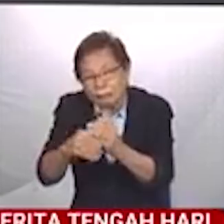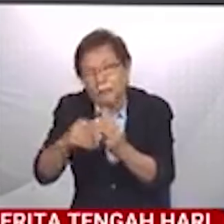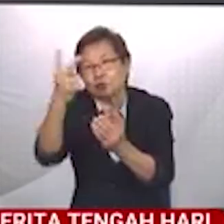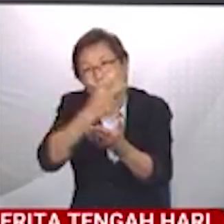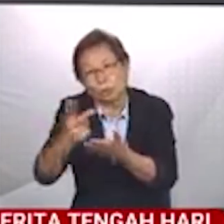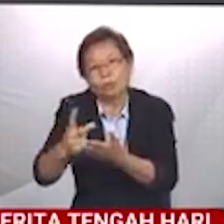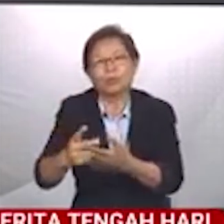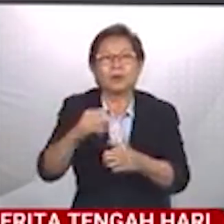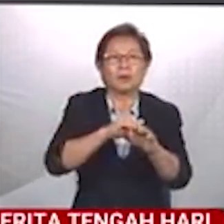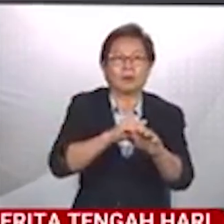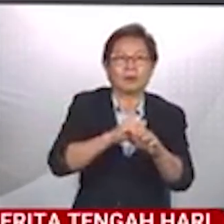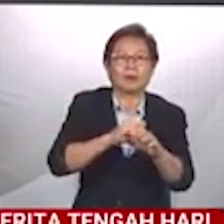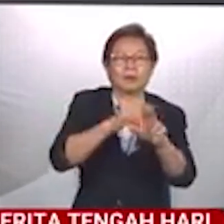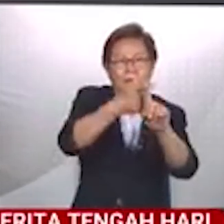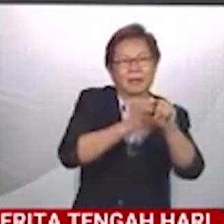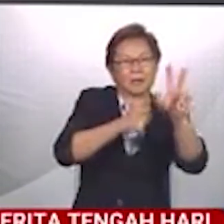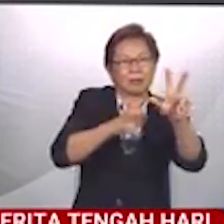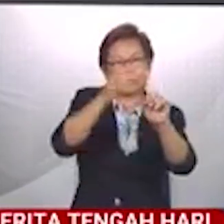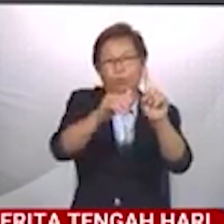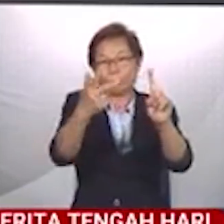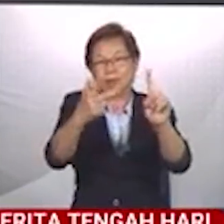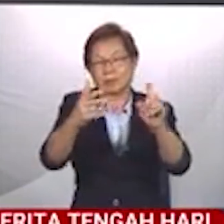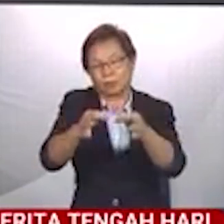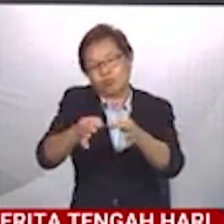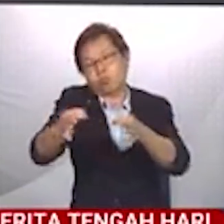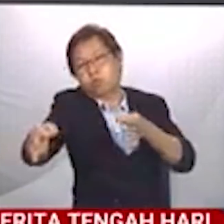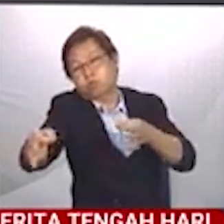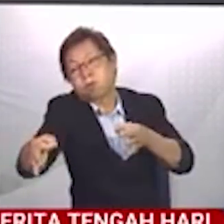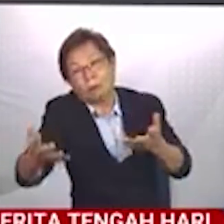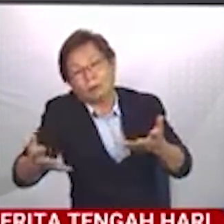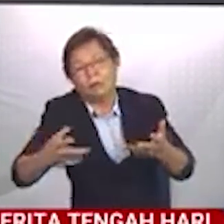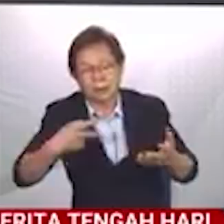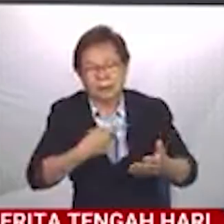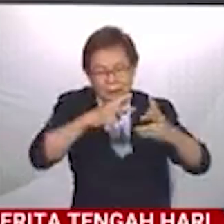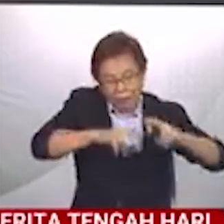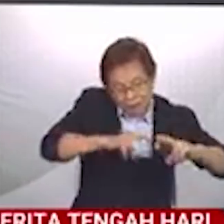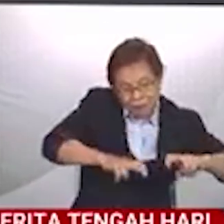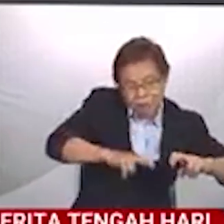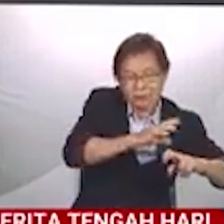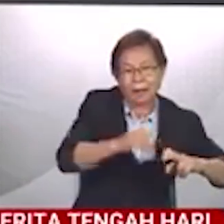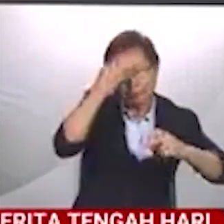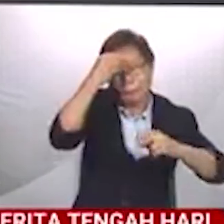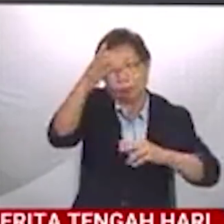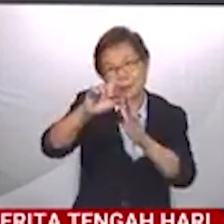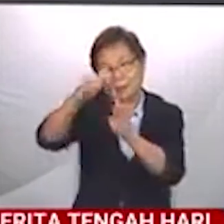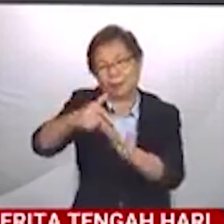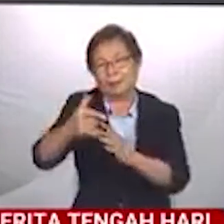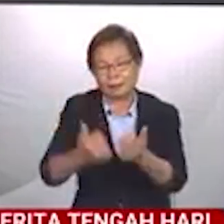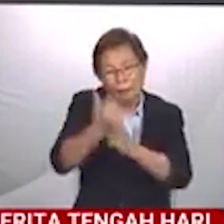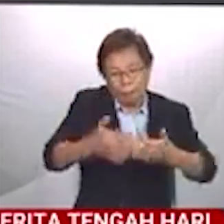30 bulan Mac akan datang. Ini akan kita kaji dan kita akan maklumkan. Jadi sementara itu yang penting ialah saya